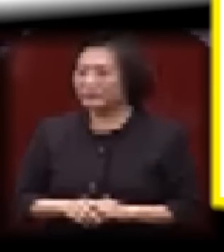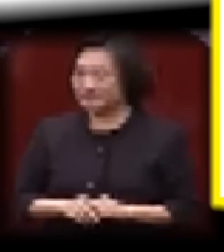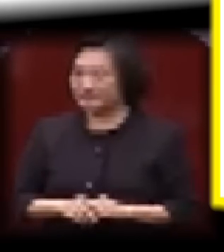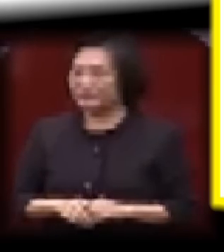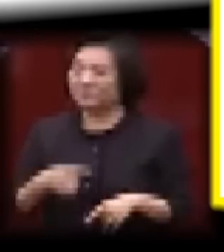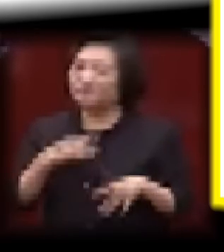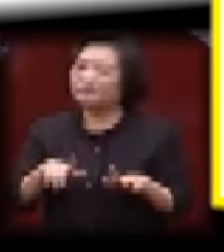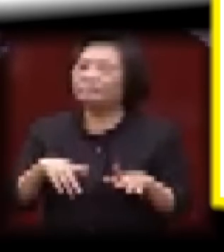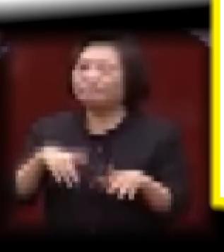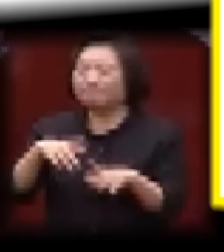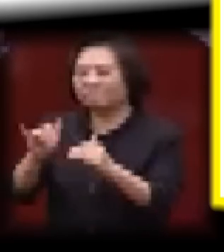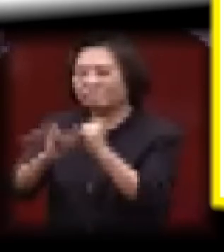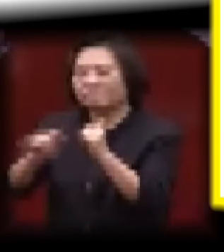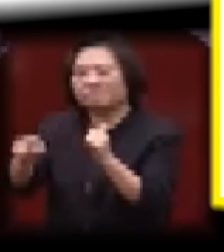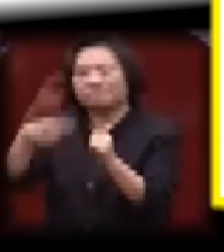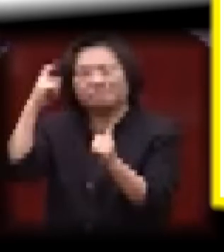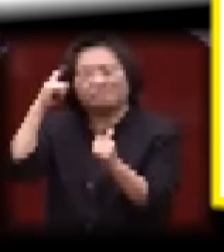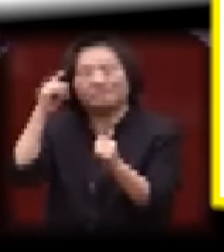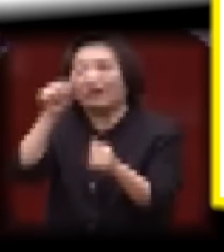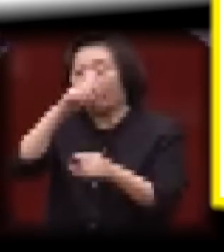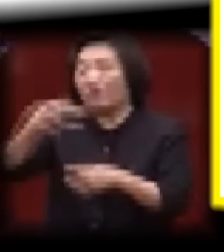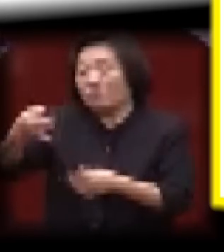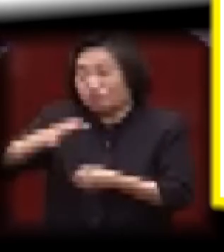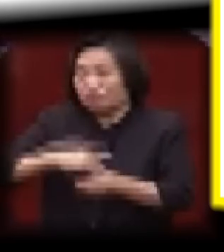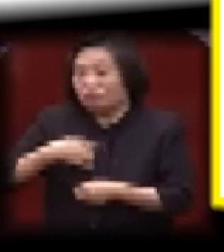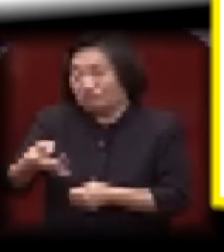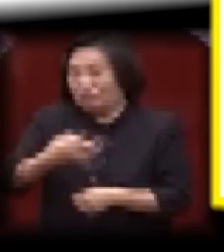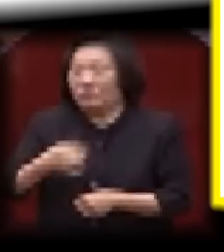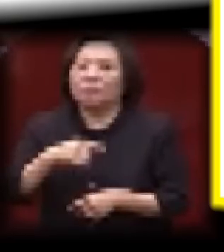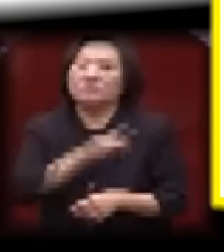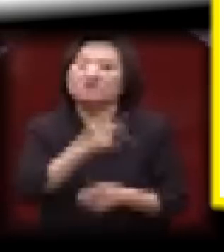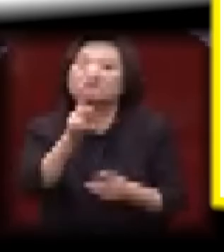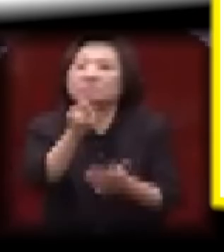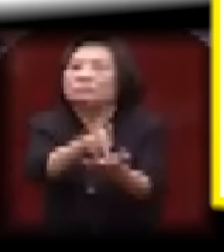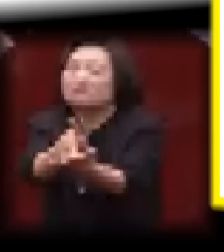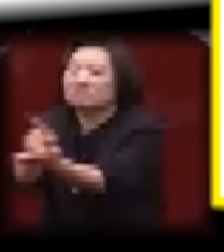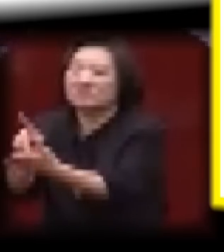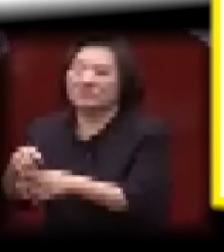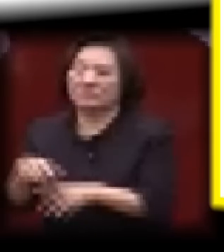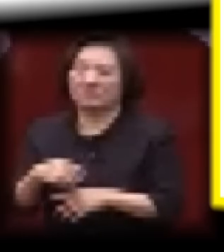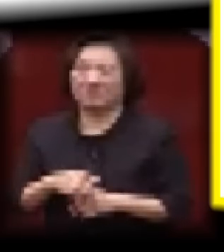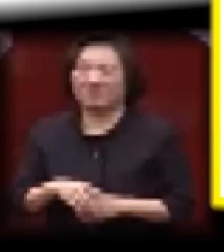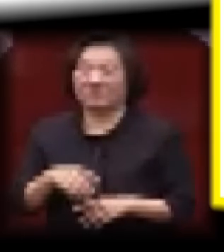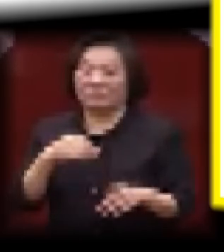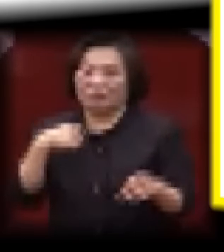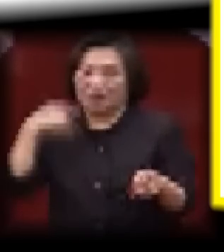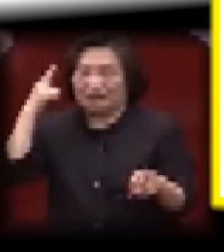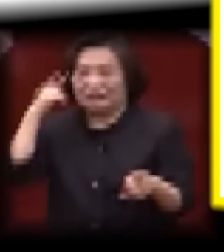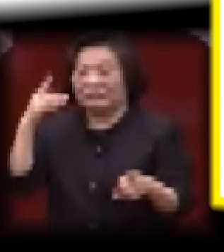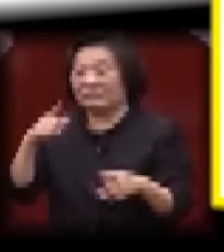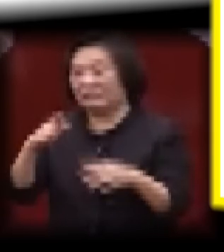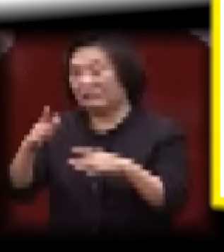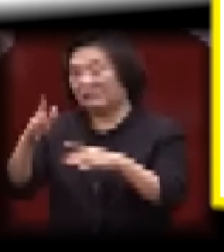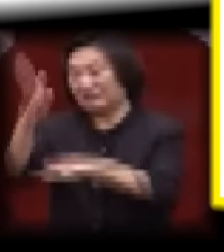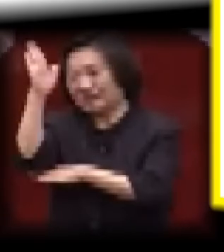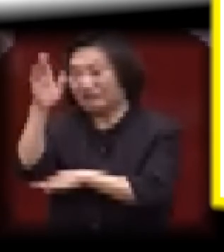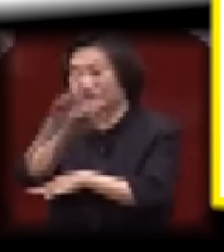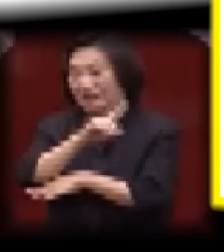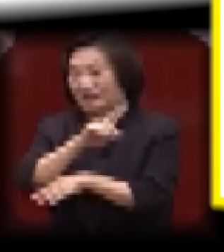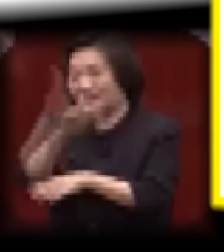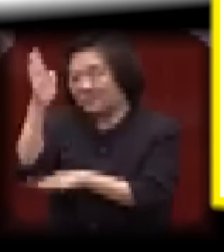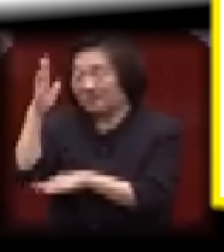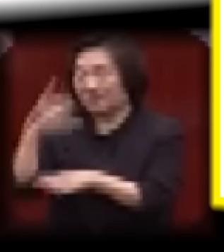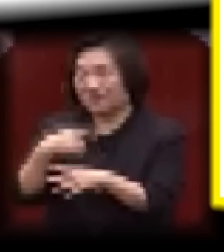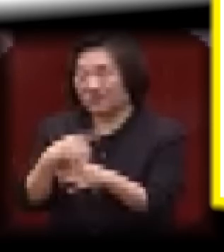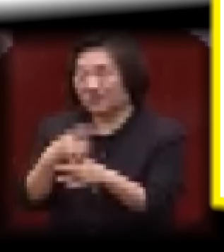老百姓宁可你钱给他，他自己去自由市场去租，他并不想去租这个政府自己主办的这个